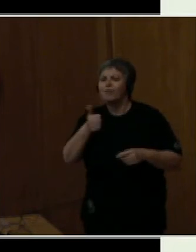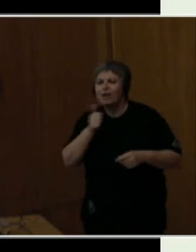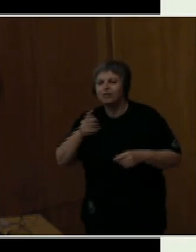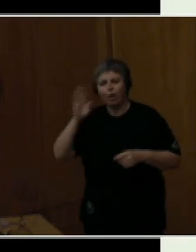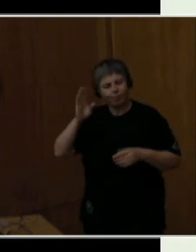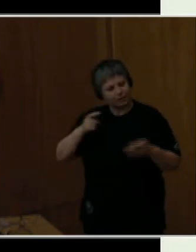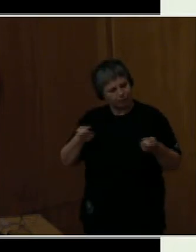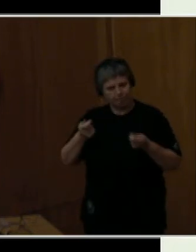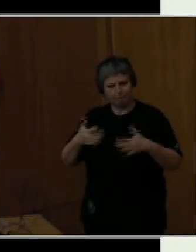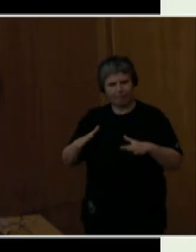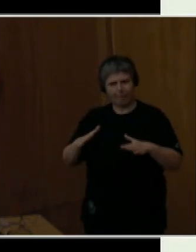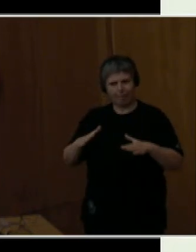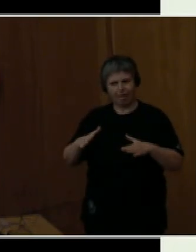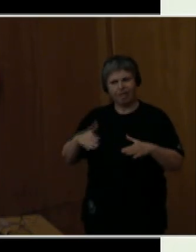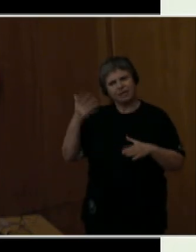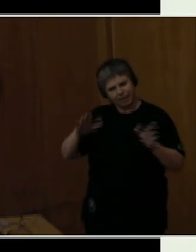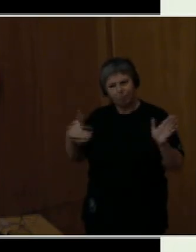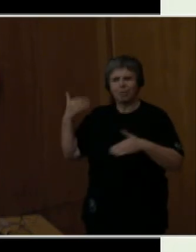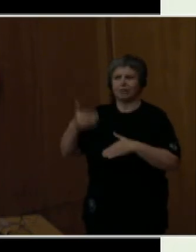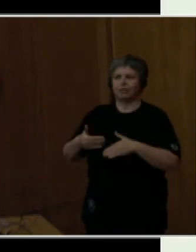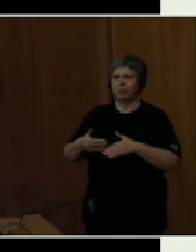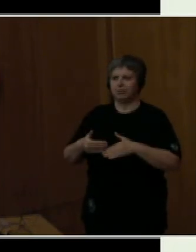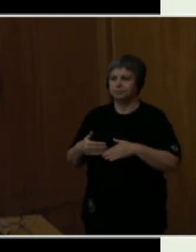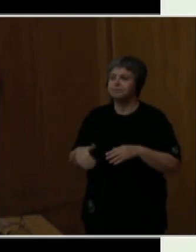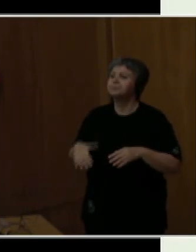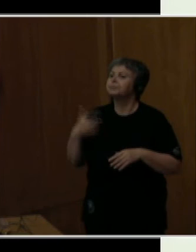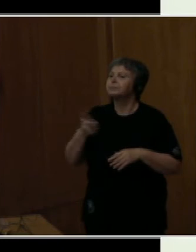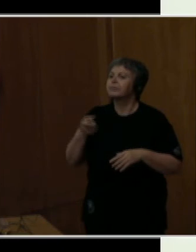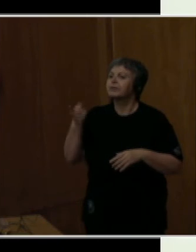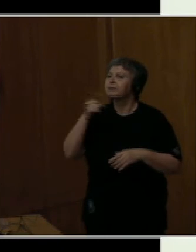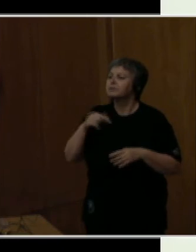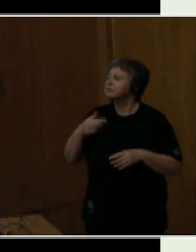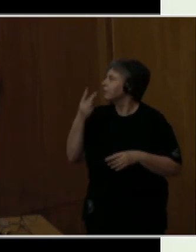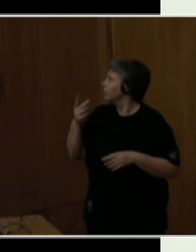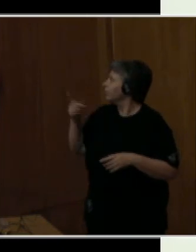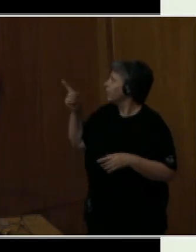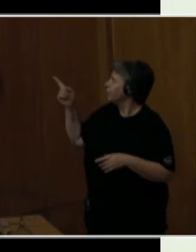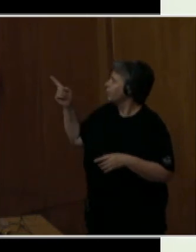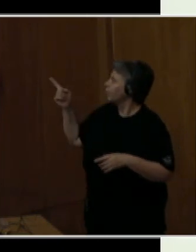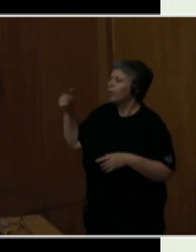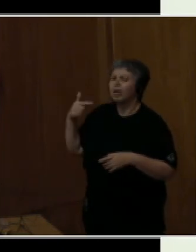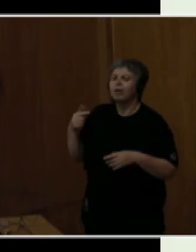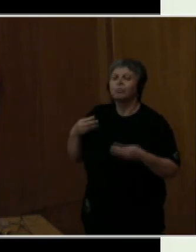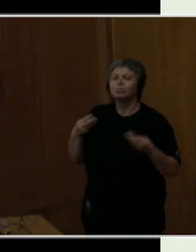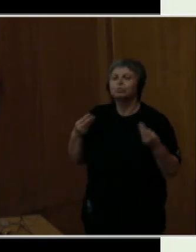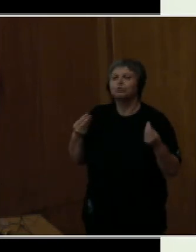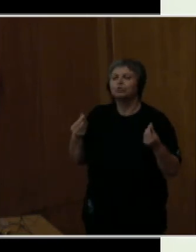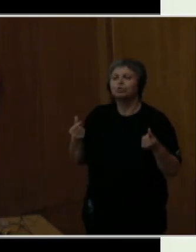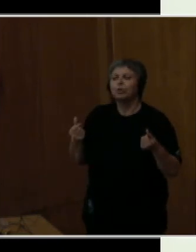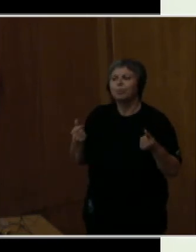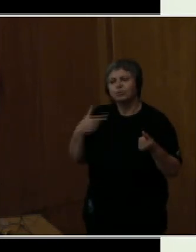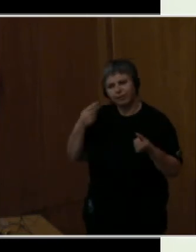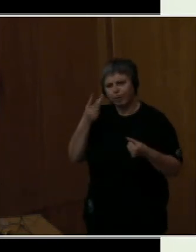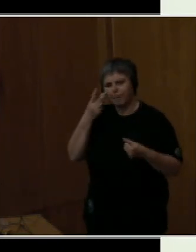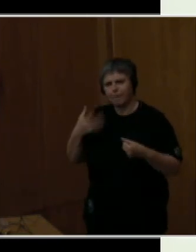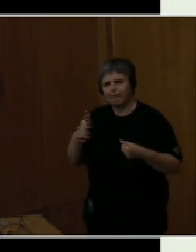αλλού. Τέλος είναι η οπτική ίνα. Το θέμα μας, που έχει αυτή τη μορφή, την οποία την έχετε ήδη δει